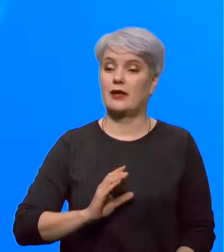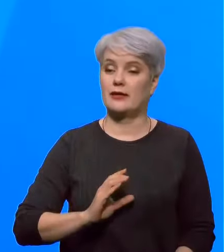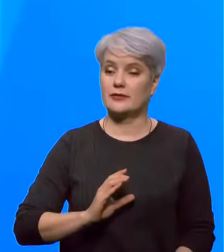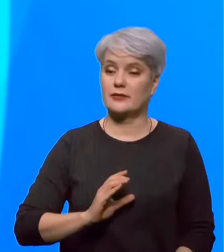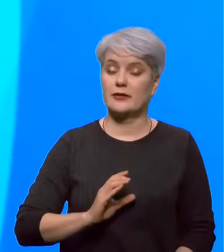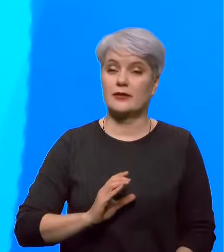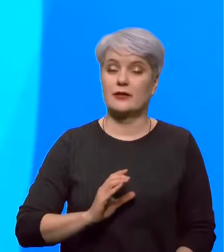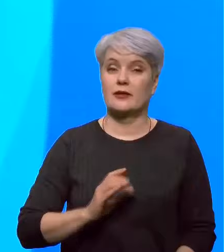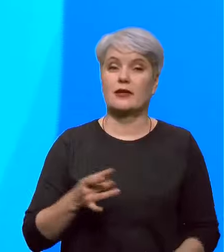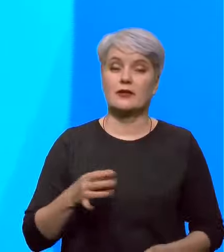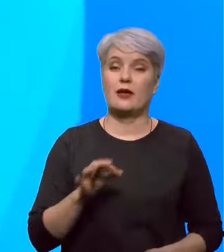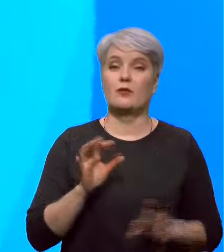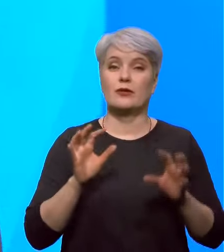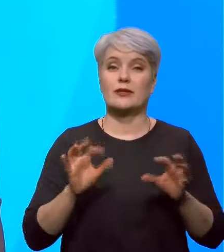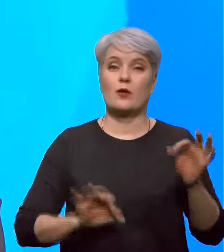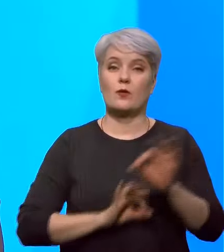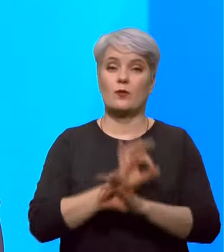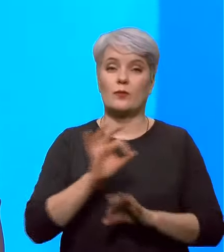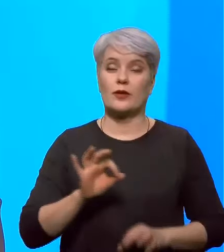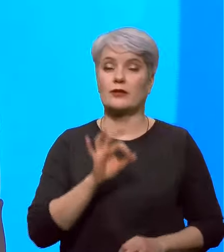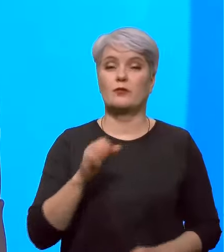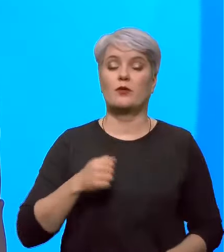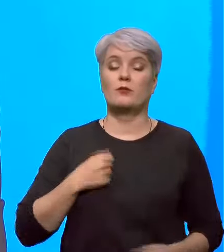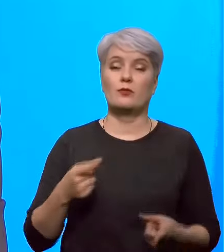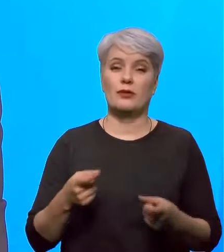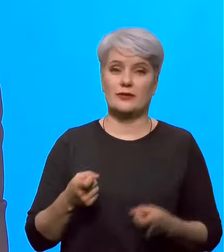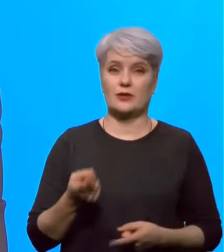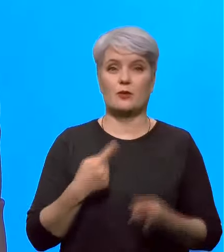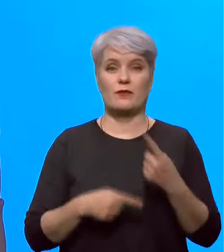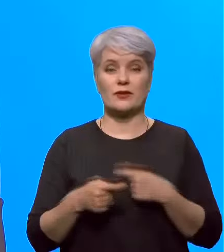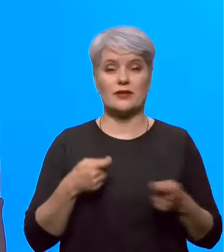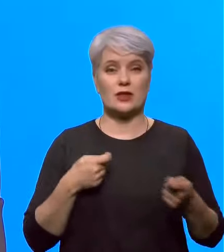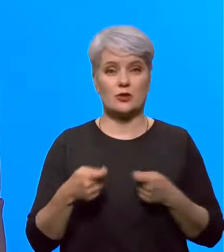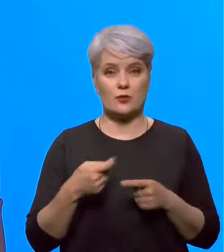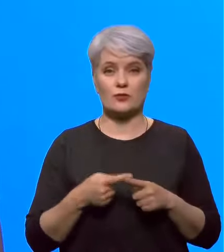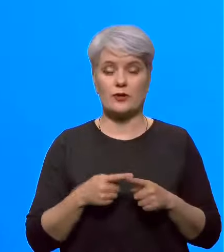законопроектом про мобілізацію. Отже, він відкликається і повертається назад до уряду, який внесе